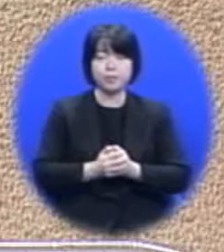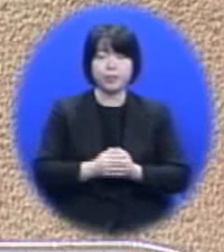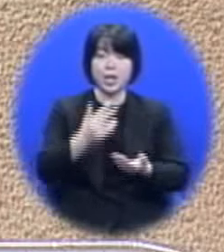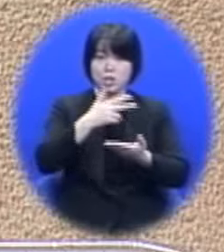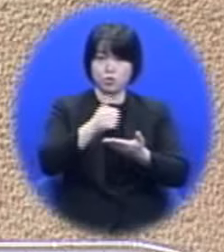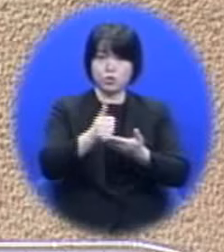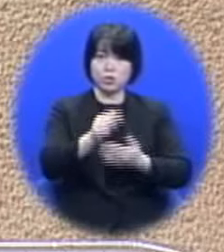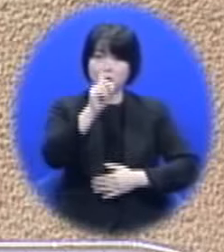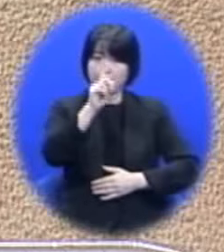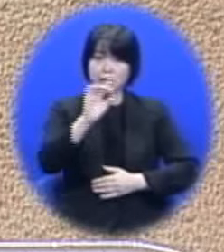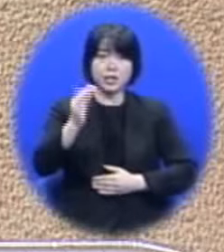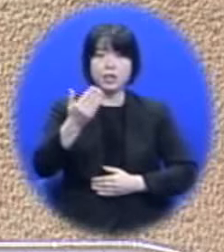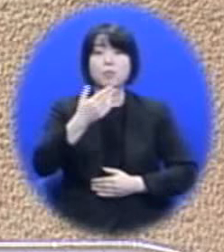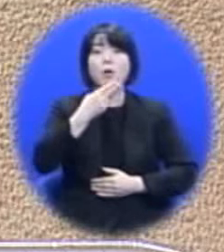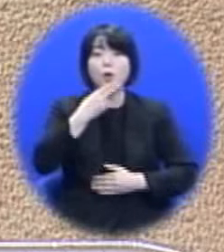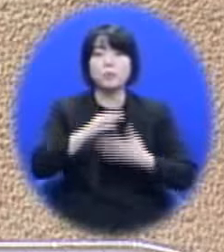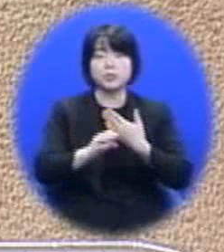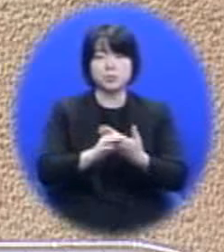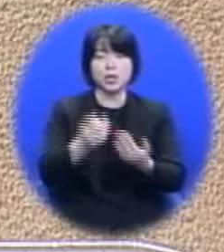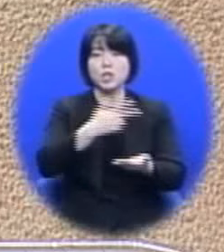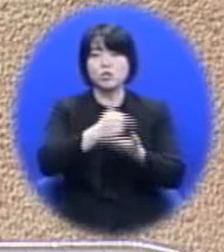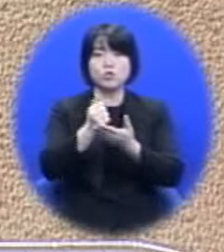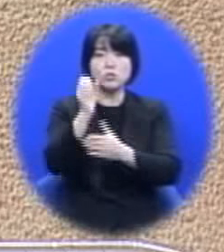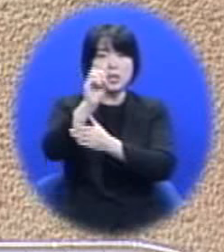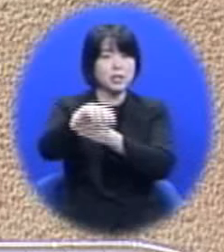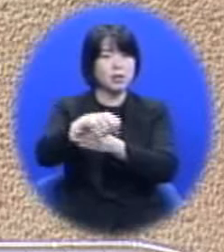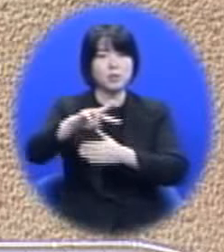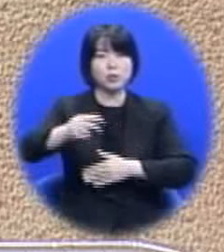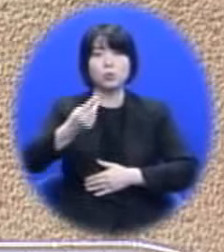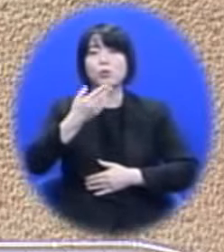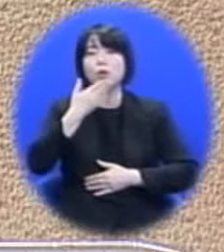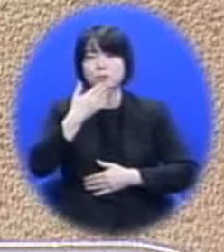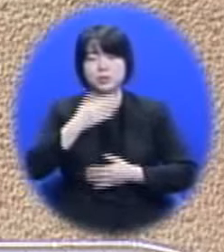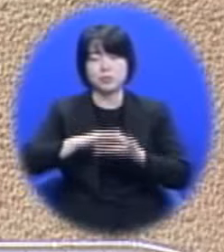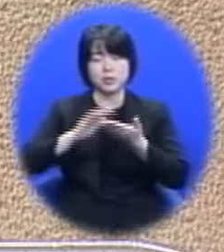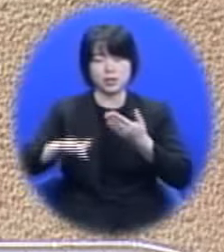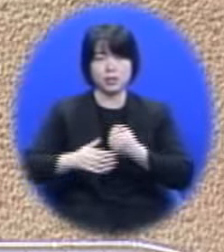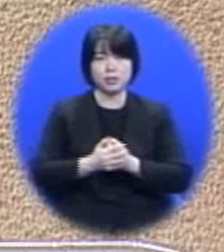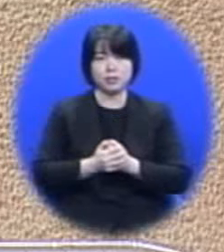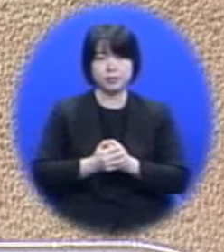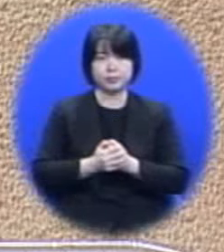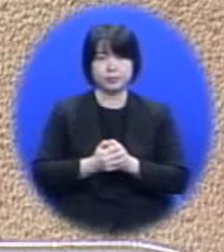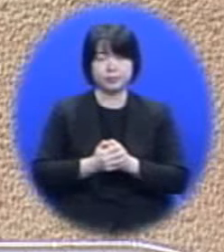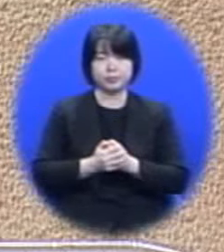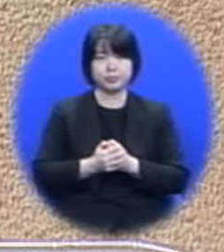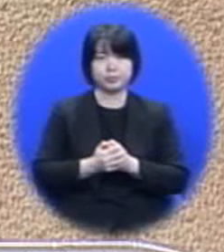주님과 하나됨이 없이는 주님의 열매가 없는 거예요.